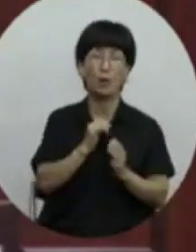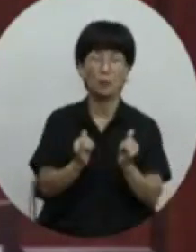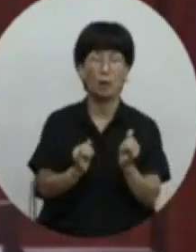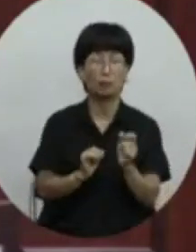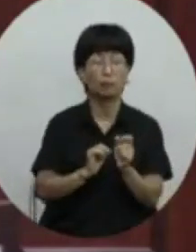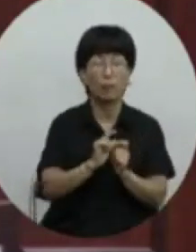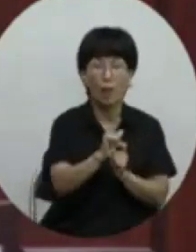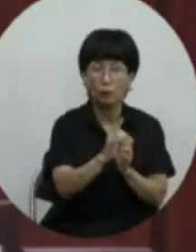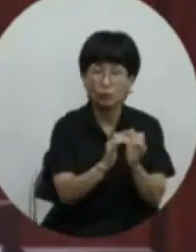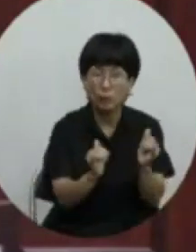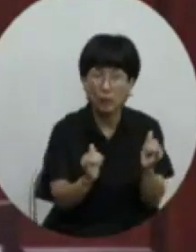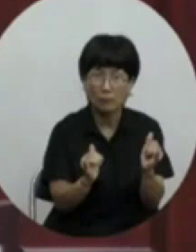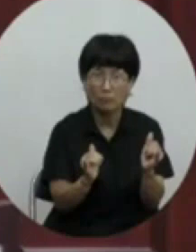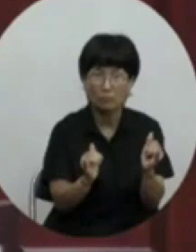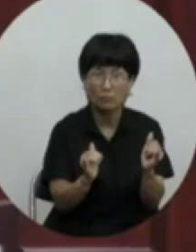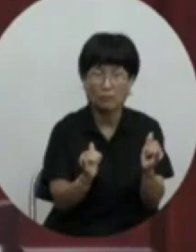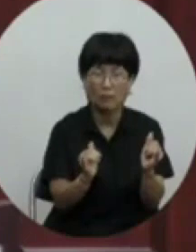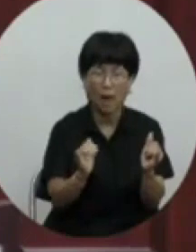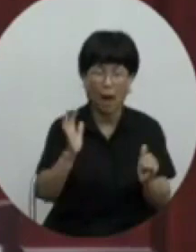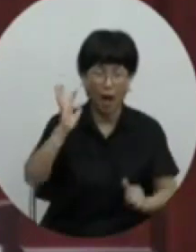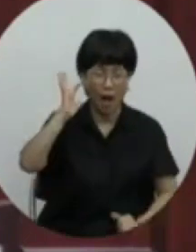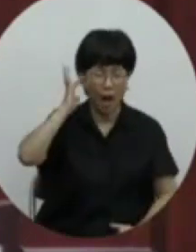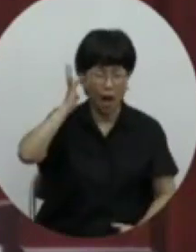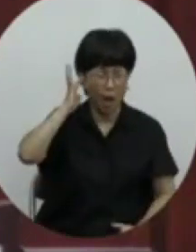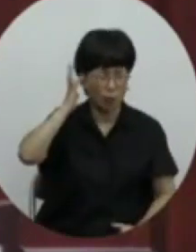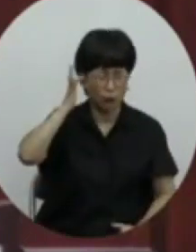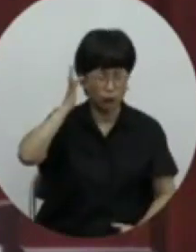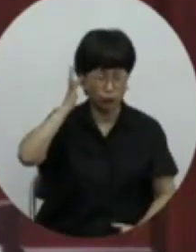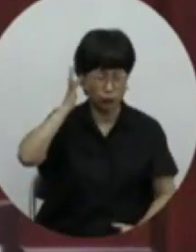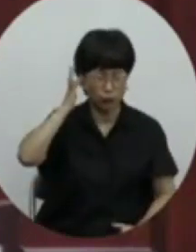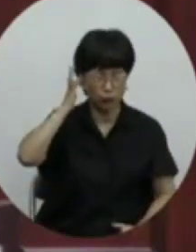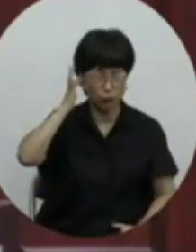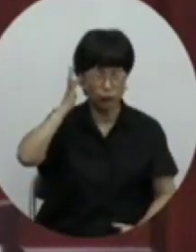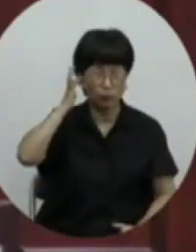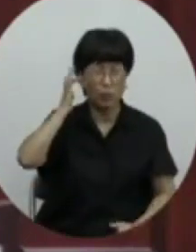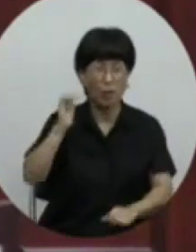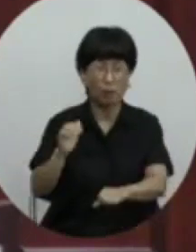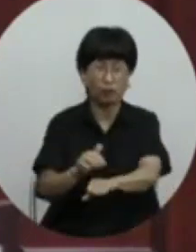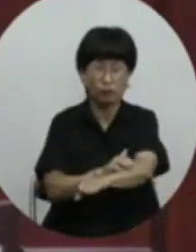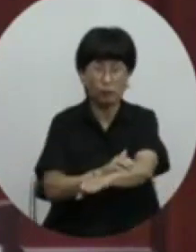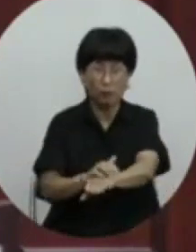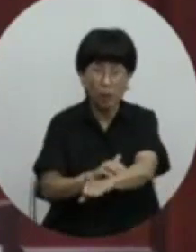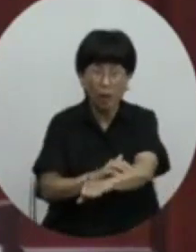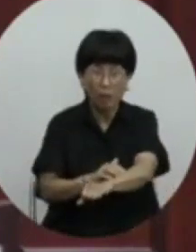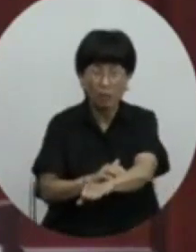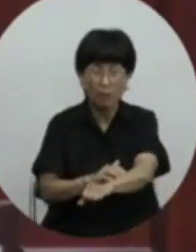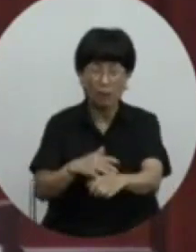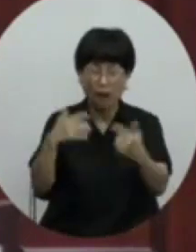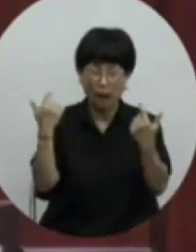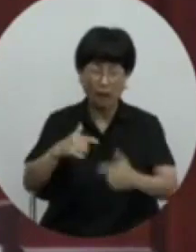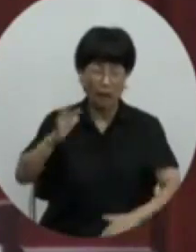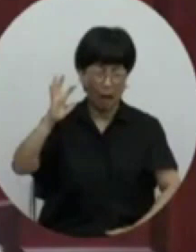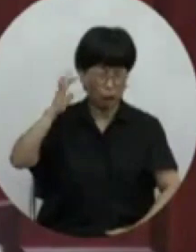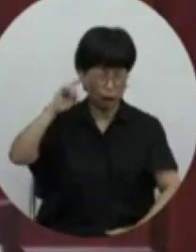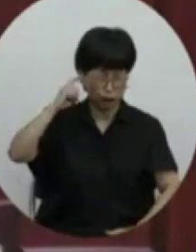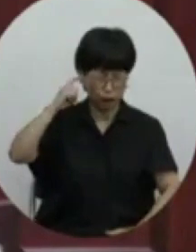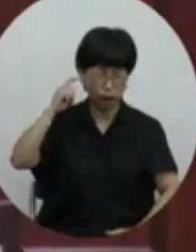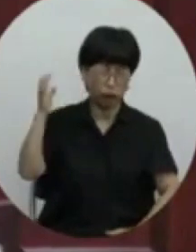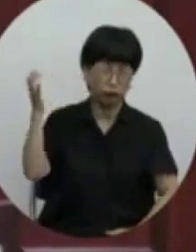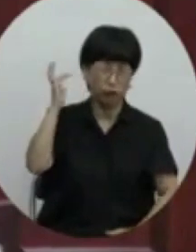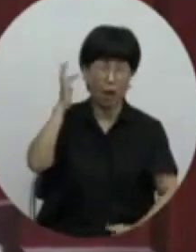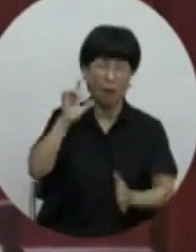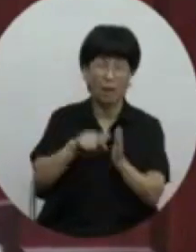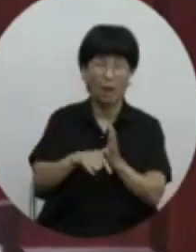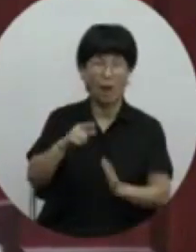대다수의 사람들에게는 크게 거슬릴 만한 소음이었고 그런 소음을 향시 듣는다면 제